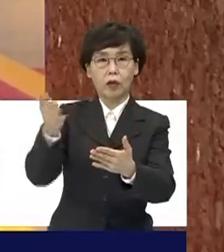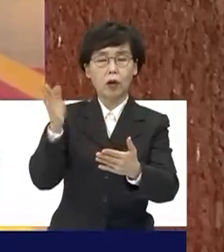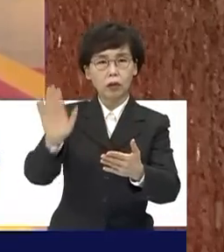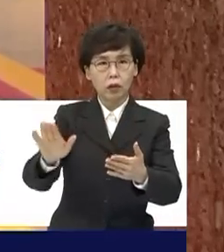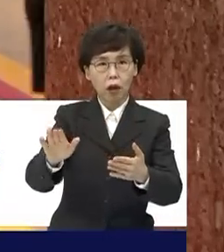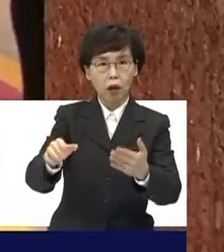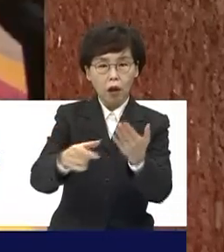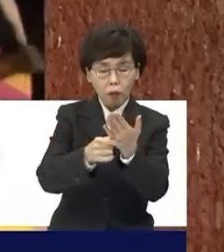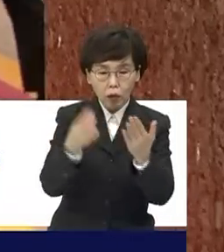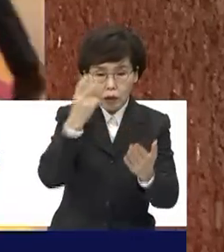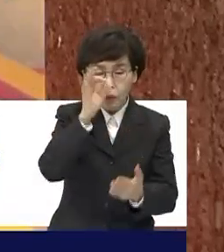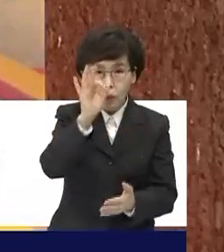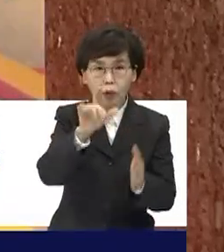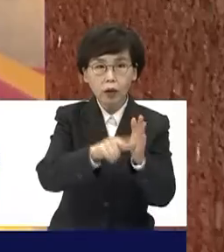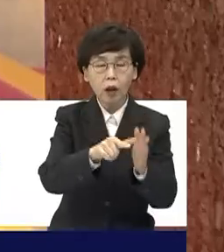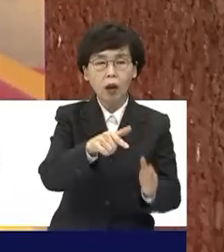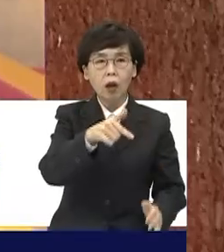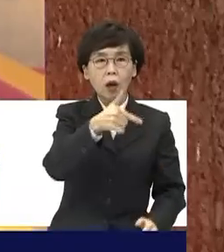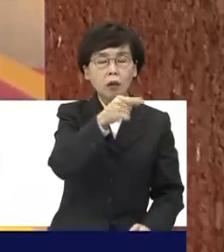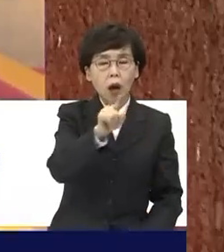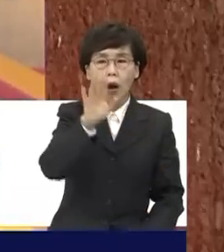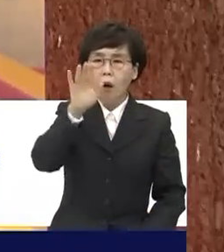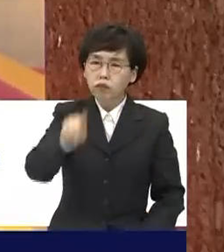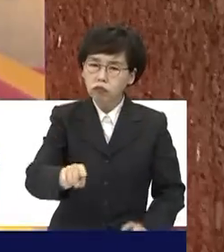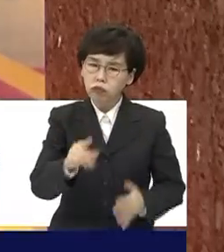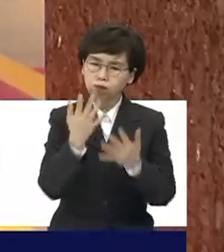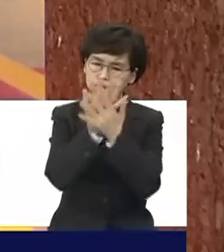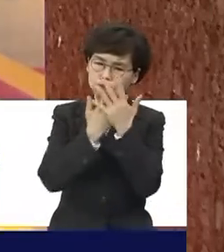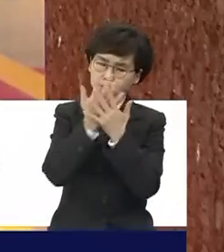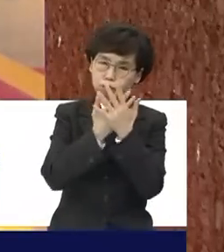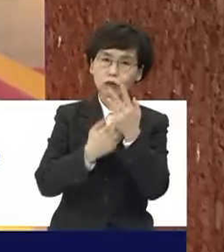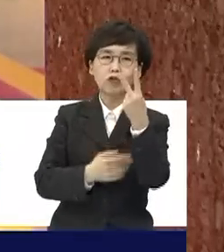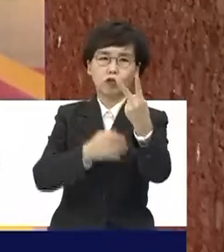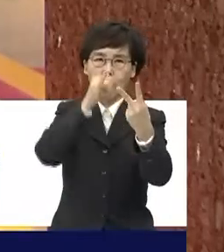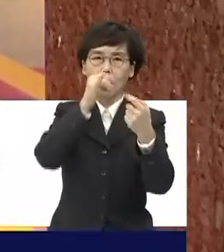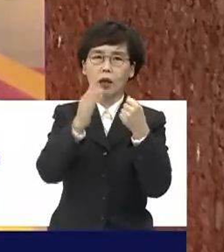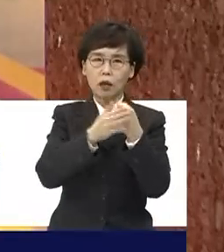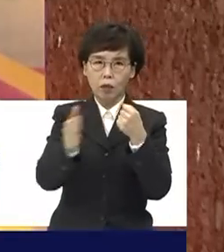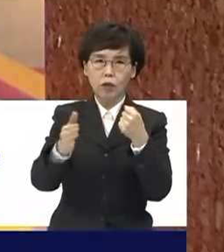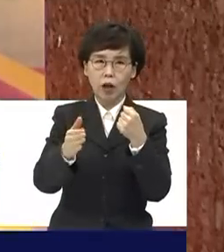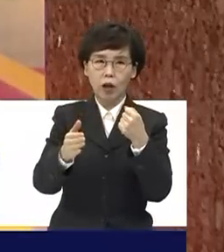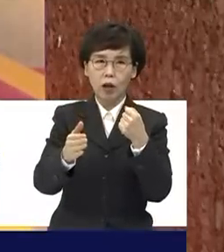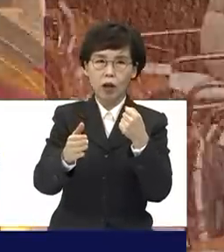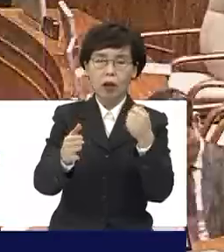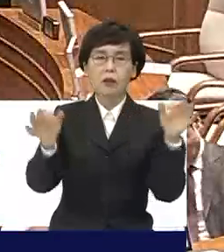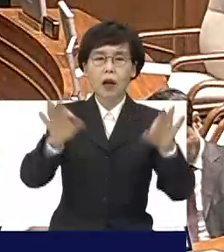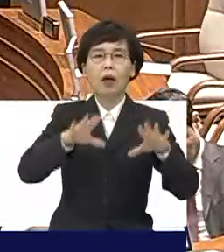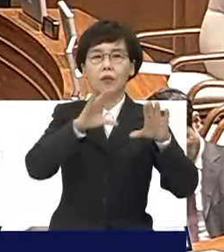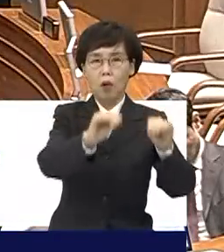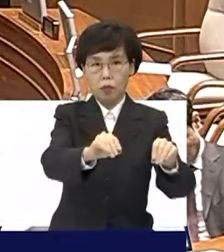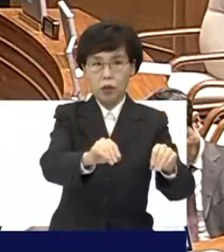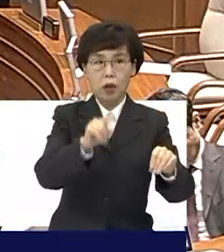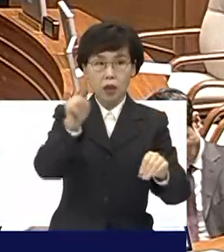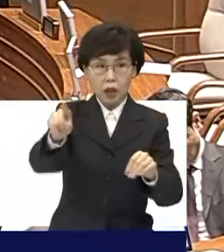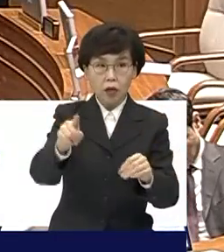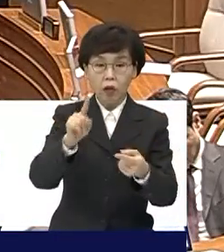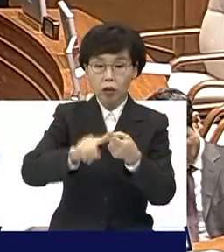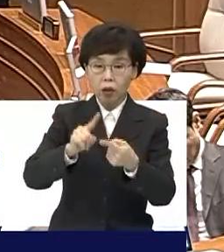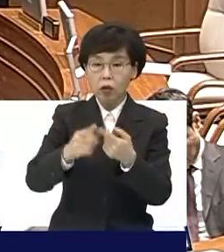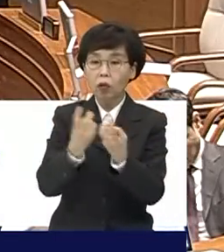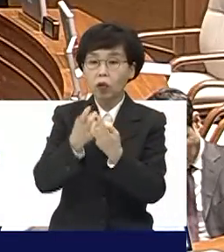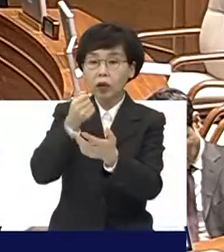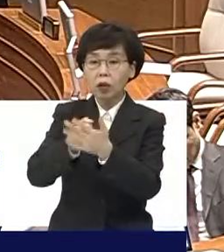부인지 무효표인지를 판단하기 어려운 두 장이 나와서 개표가 잠시 중단됐었습니다. 이 표를 어떻게 처리하느냐를